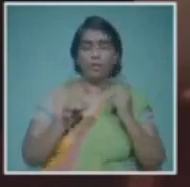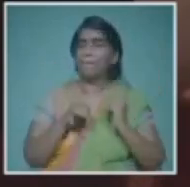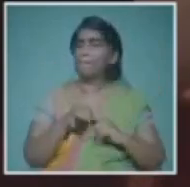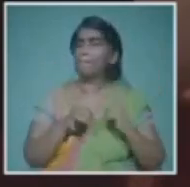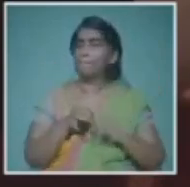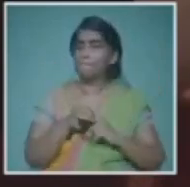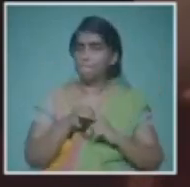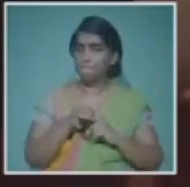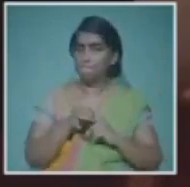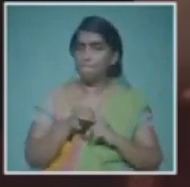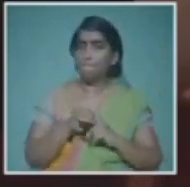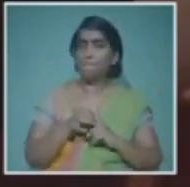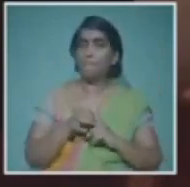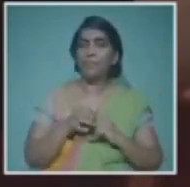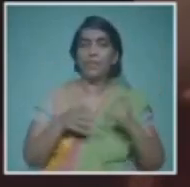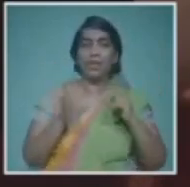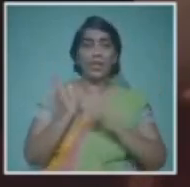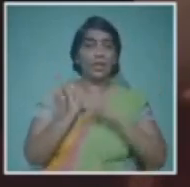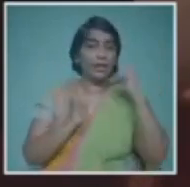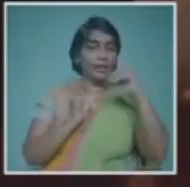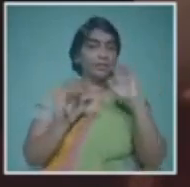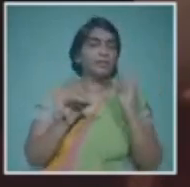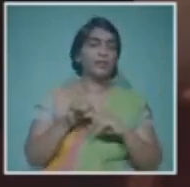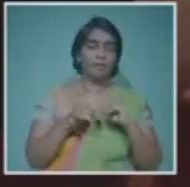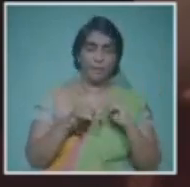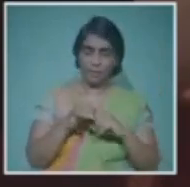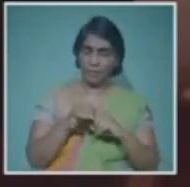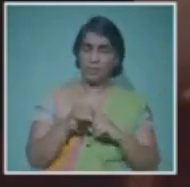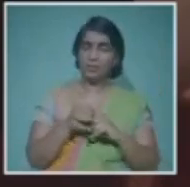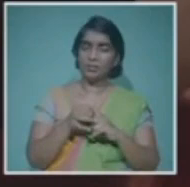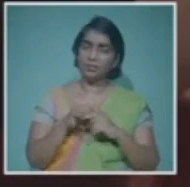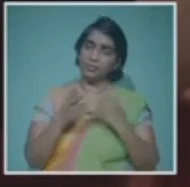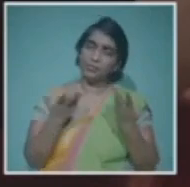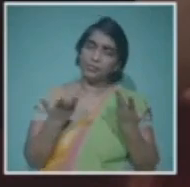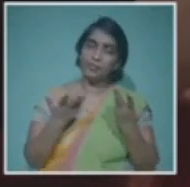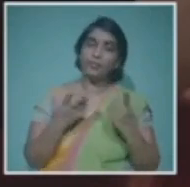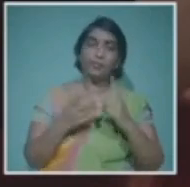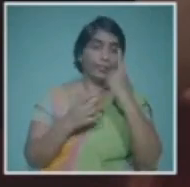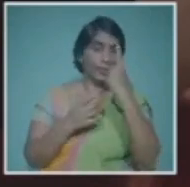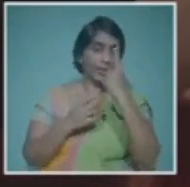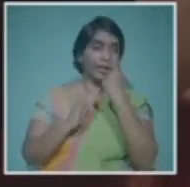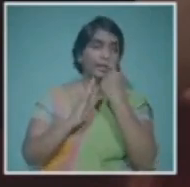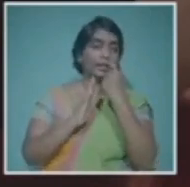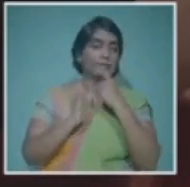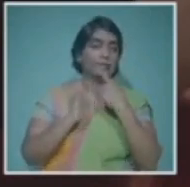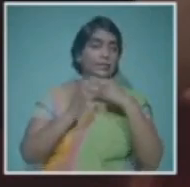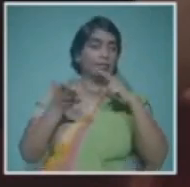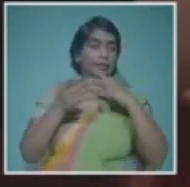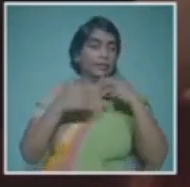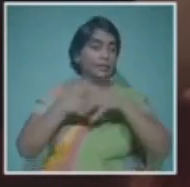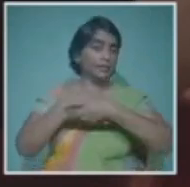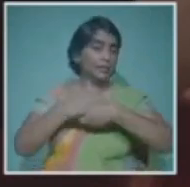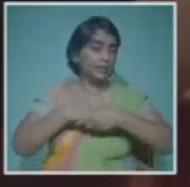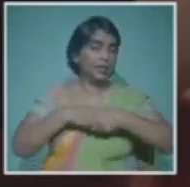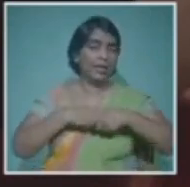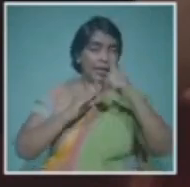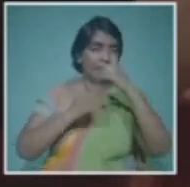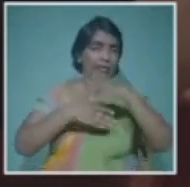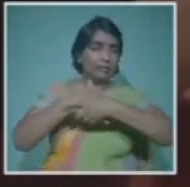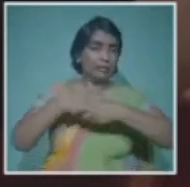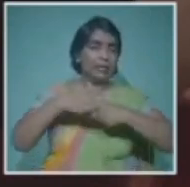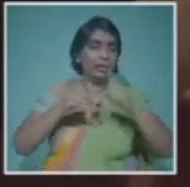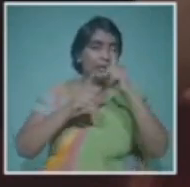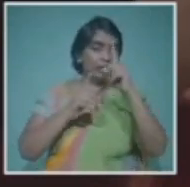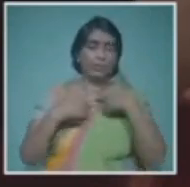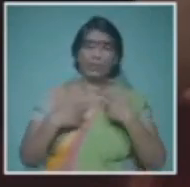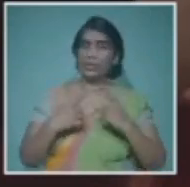වන්නේ ජාතික ප්‍රශ්නයයි, නැත්තන් එක් ජාතියක් හැටියට ජීවත්වීමේ අභිලාෂය